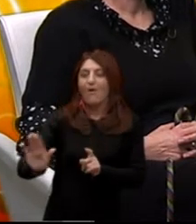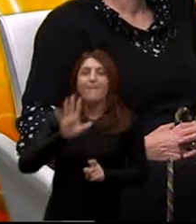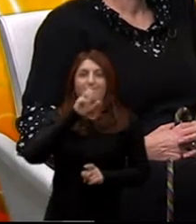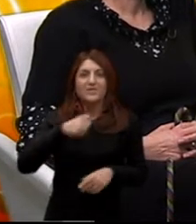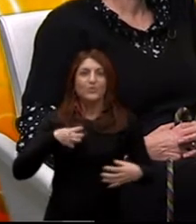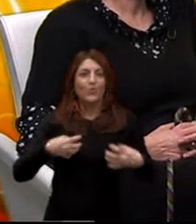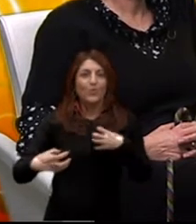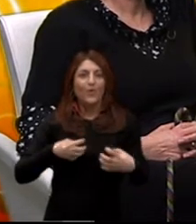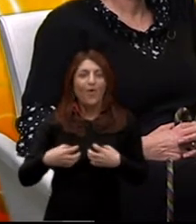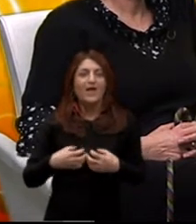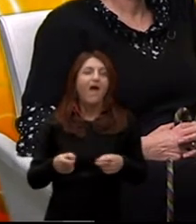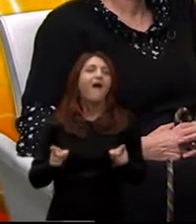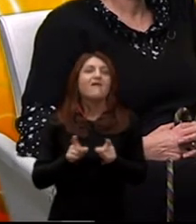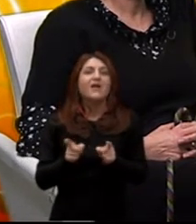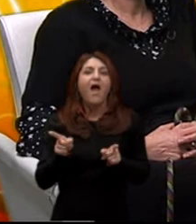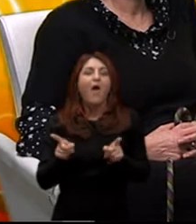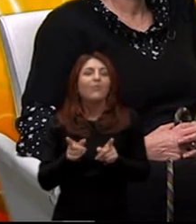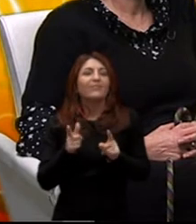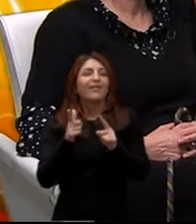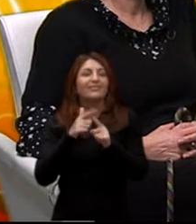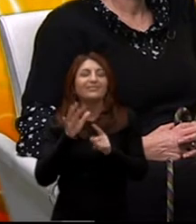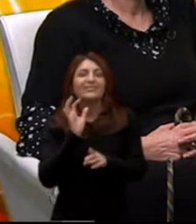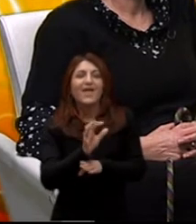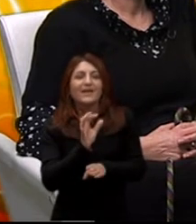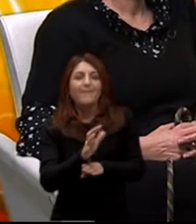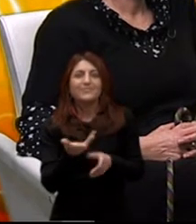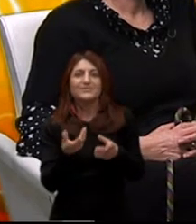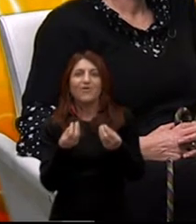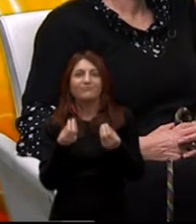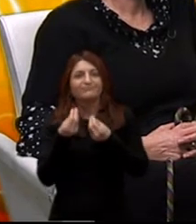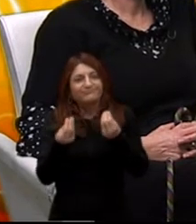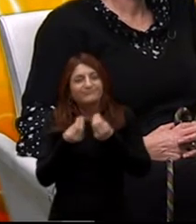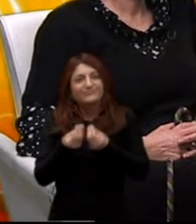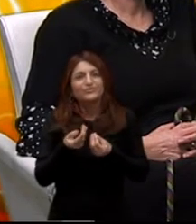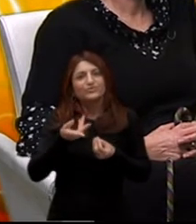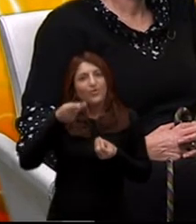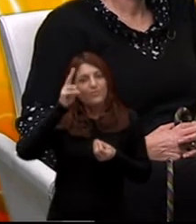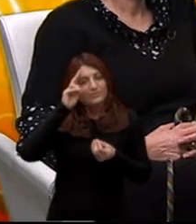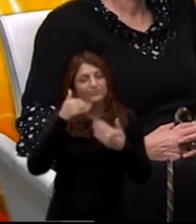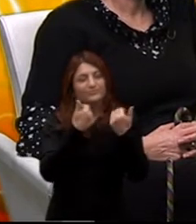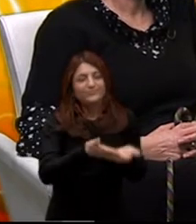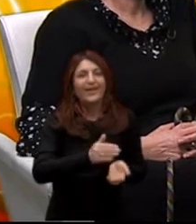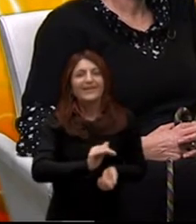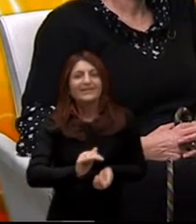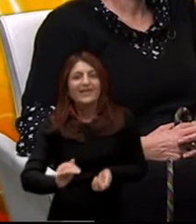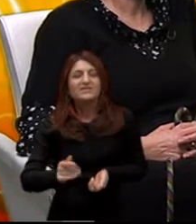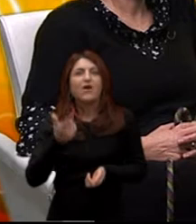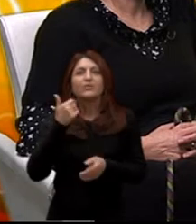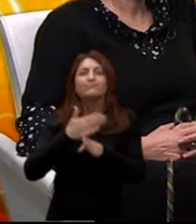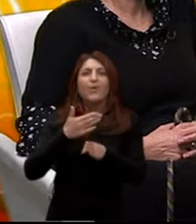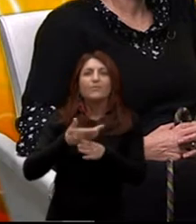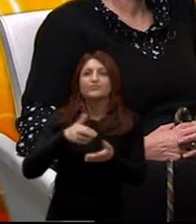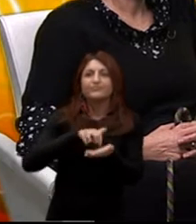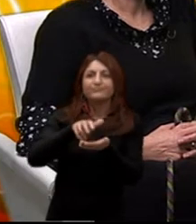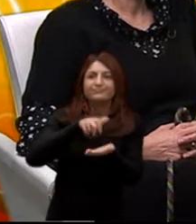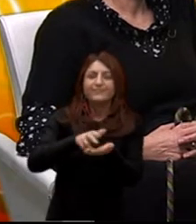kao stvarno jednog, neću reći terapijskog sredstva, ali kao nečega što omogućuje osobama, djeci, od kretanja